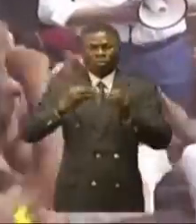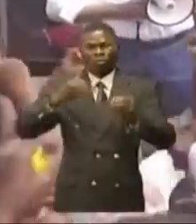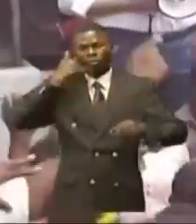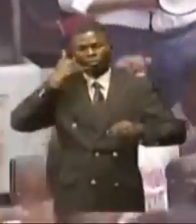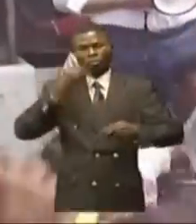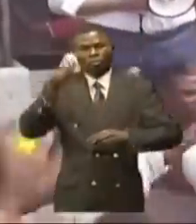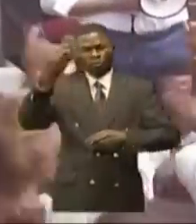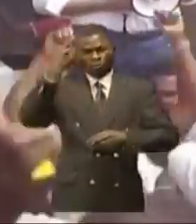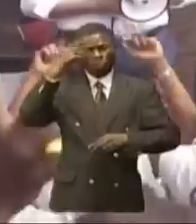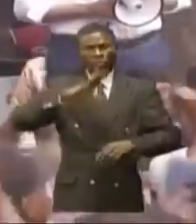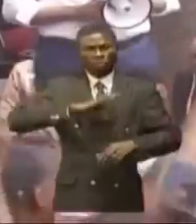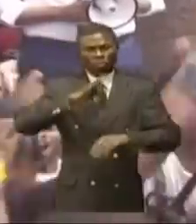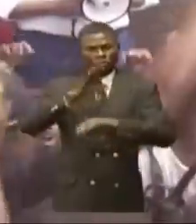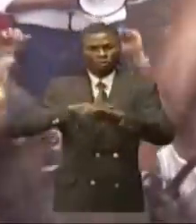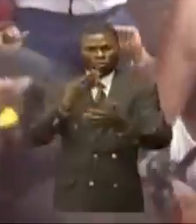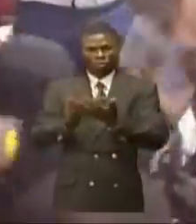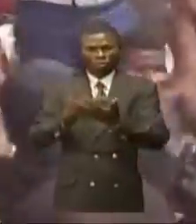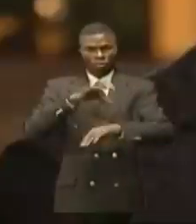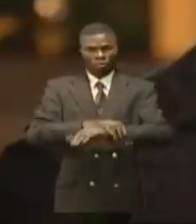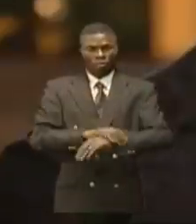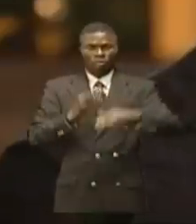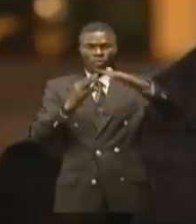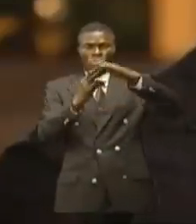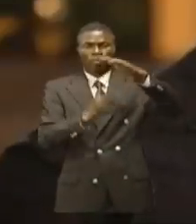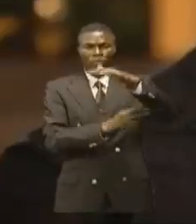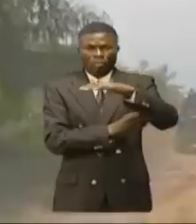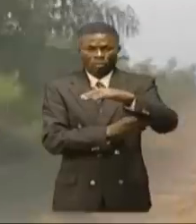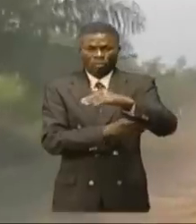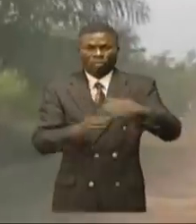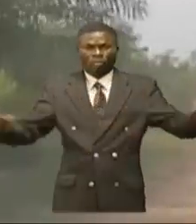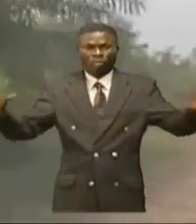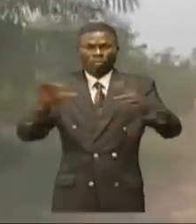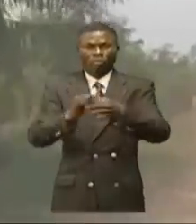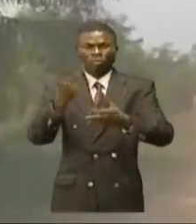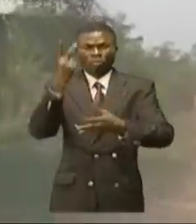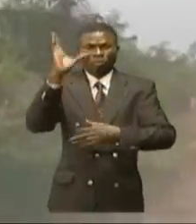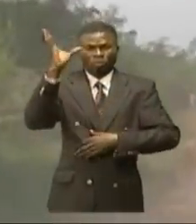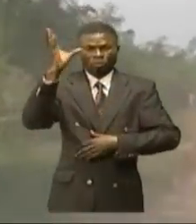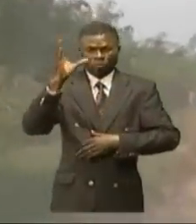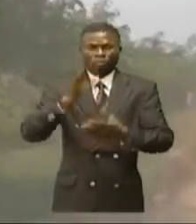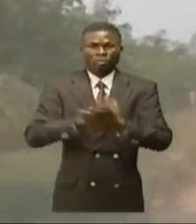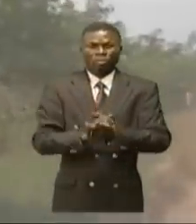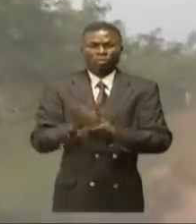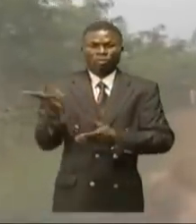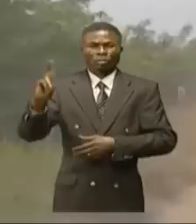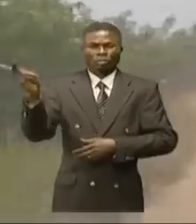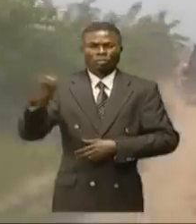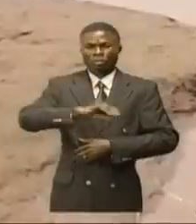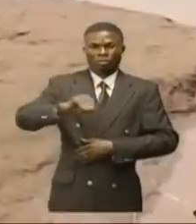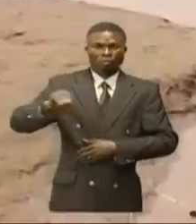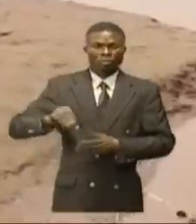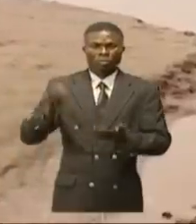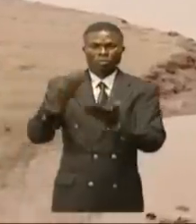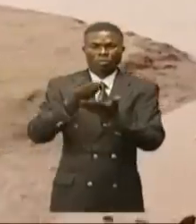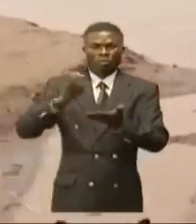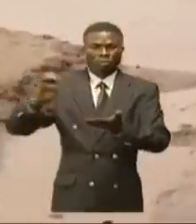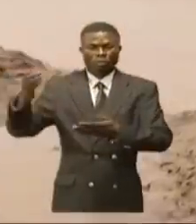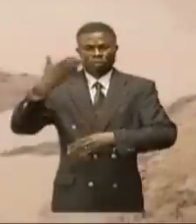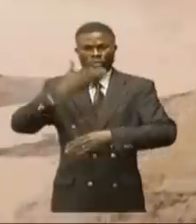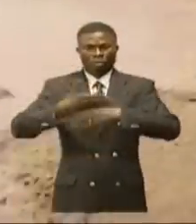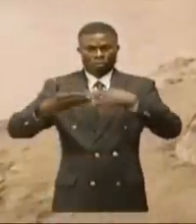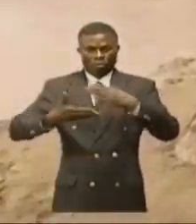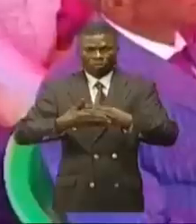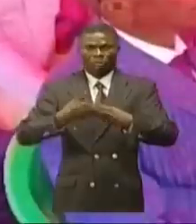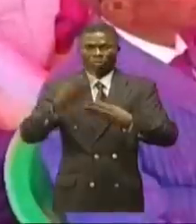communiqués. Le pont Nkacha reliant Miabi et Lupatapata dans le Kasaï oriental sera construit.